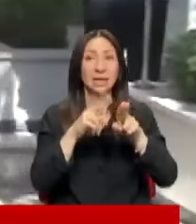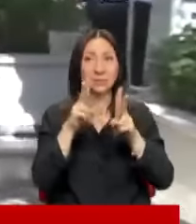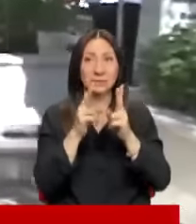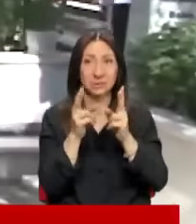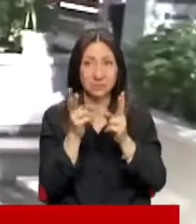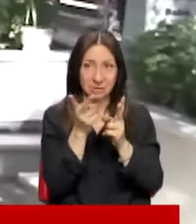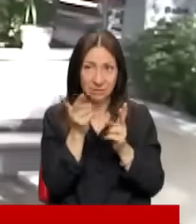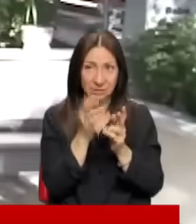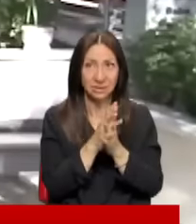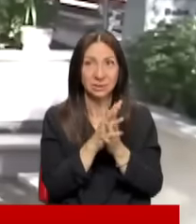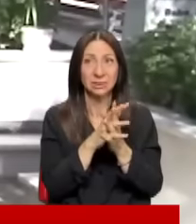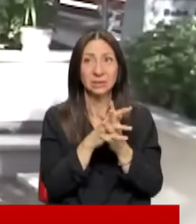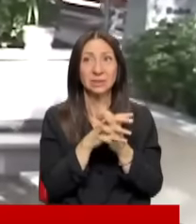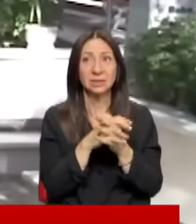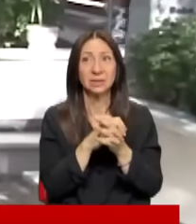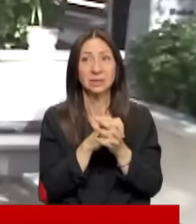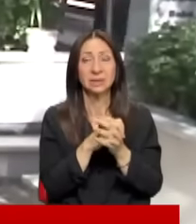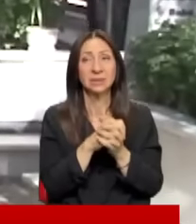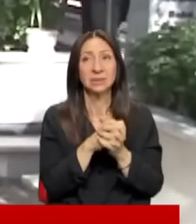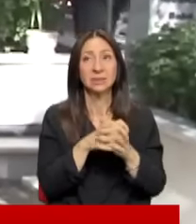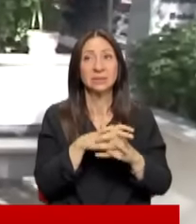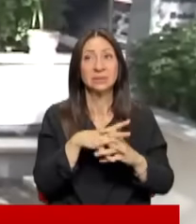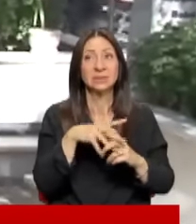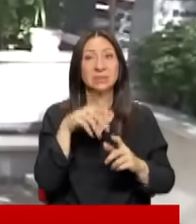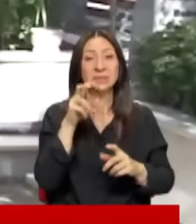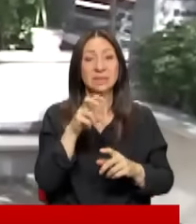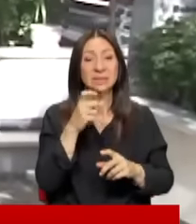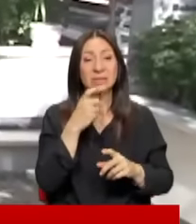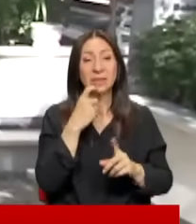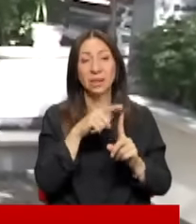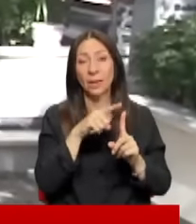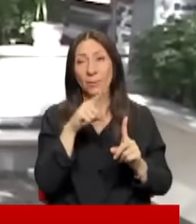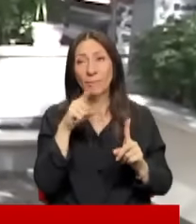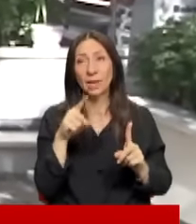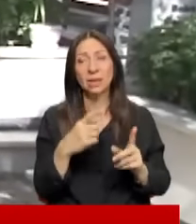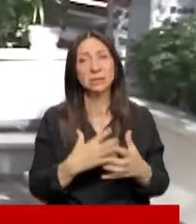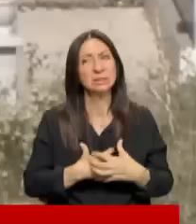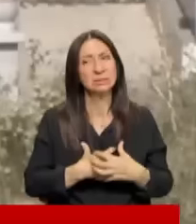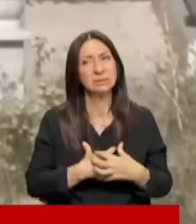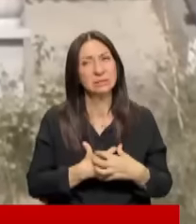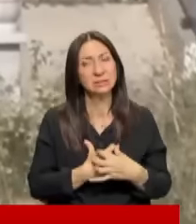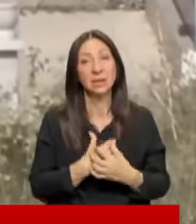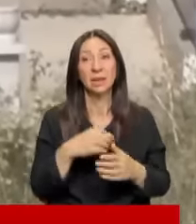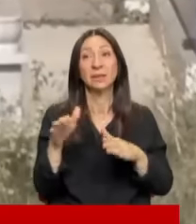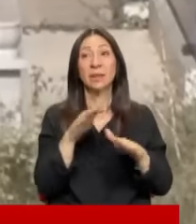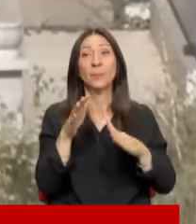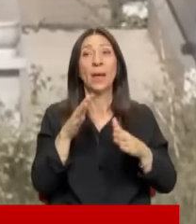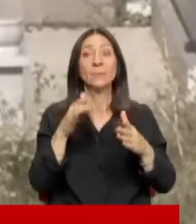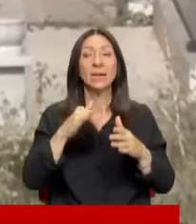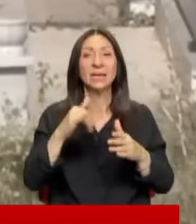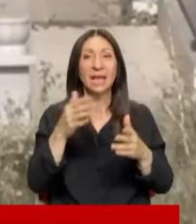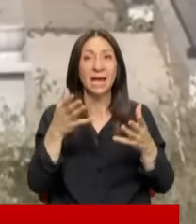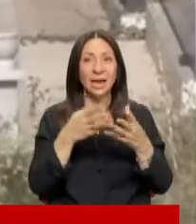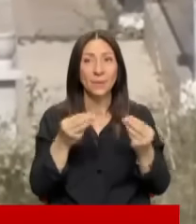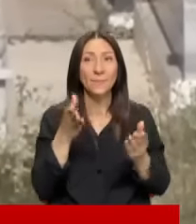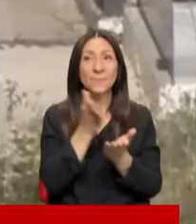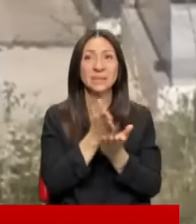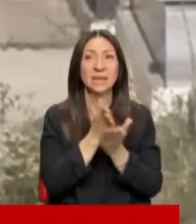şehit oldular. 8 senede işte onları acıyı çekti. Depremde yakınlarını kaybedenler